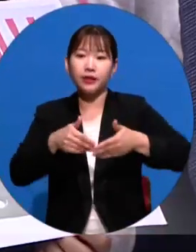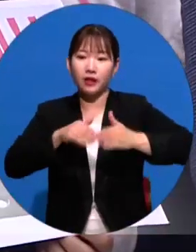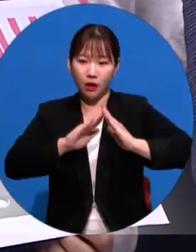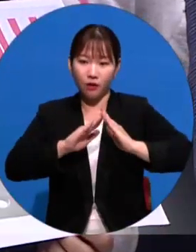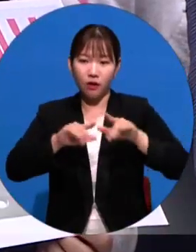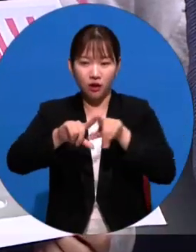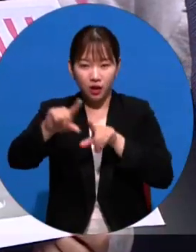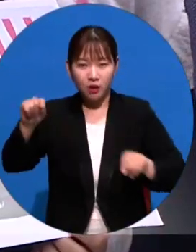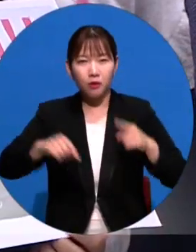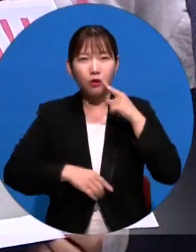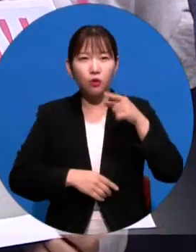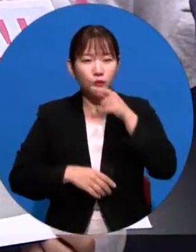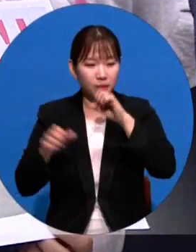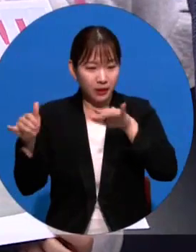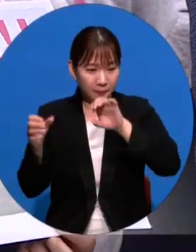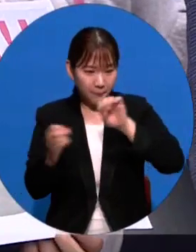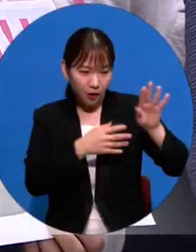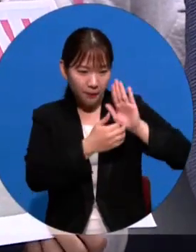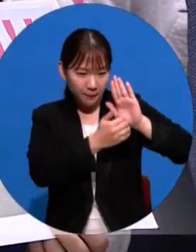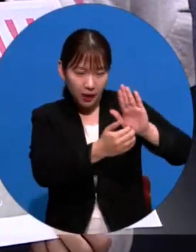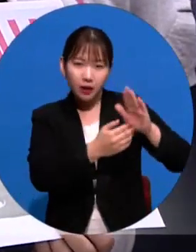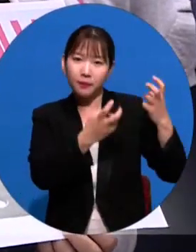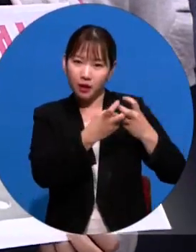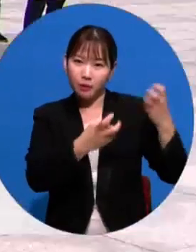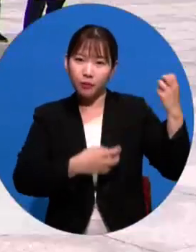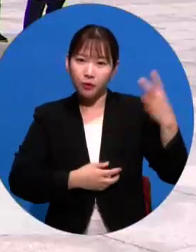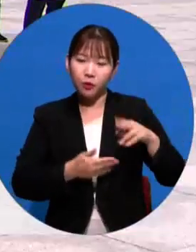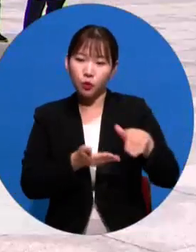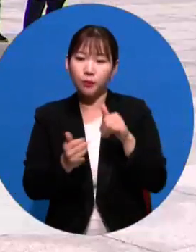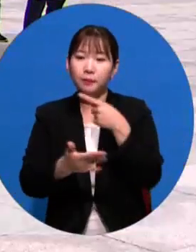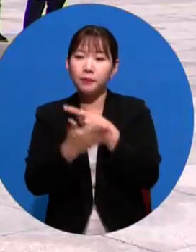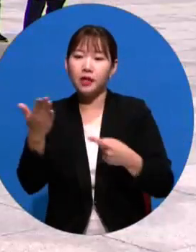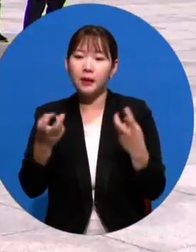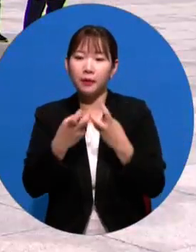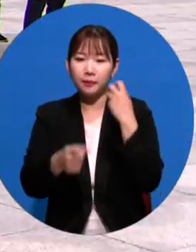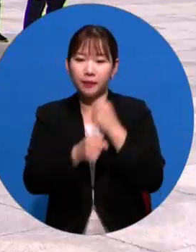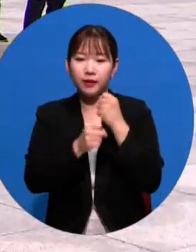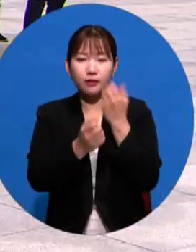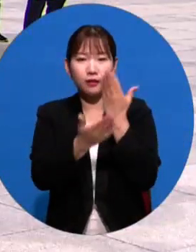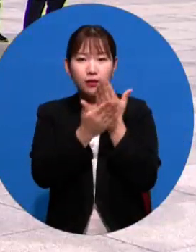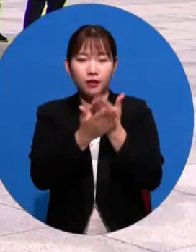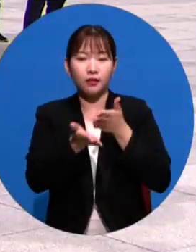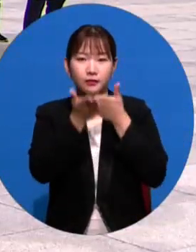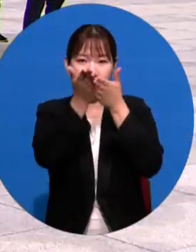일본의 오염수 해양 투기 저지 방안과 도민들의 피해 대책을 마련해 줄 것을 요구했습니다.